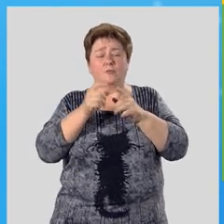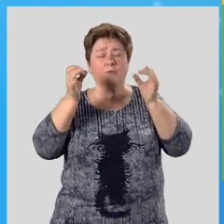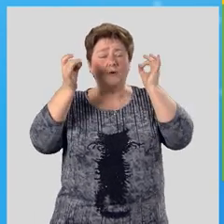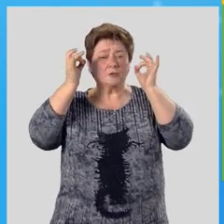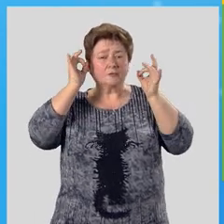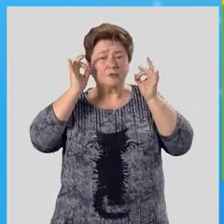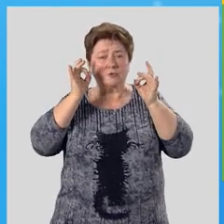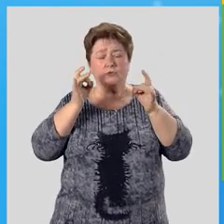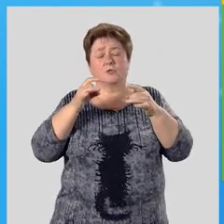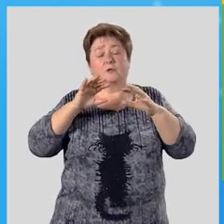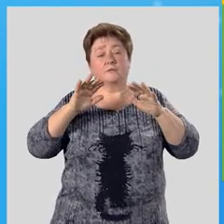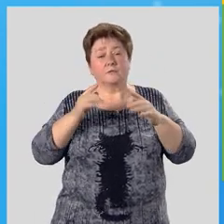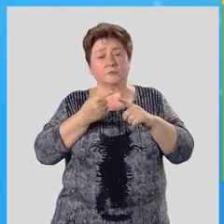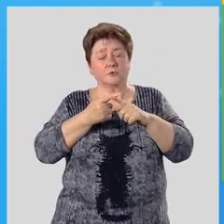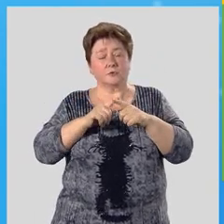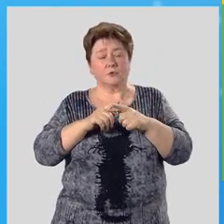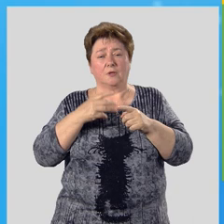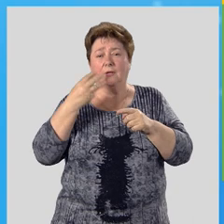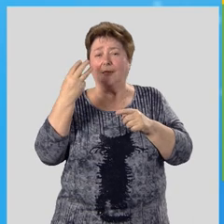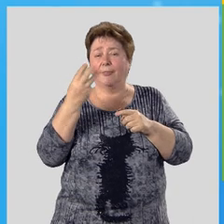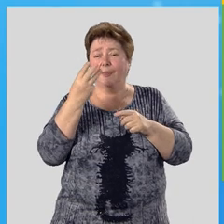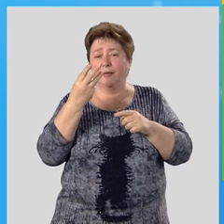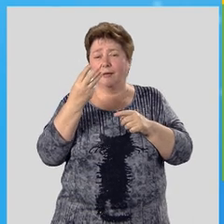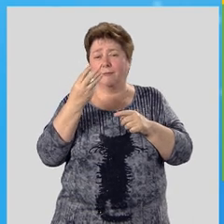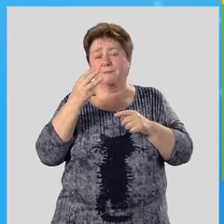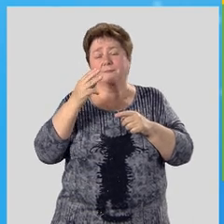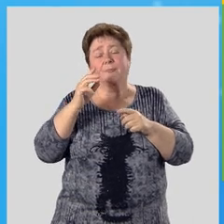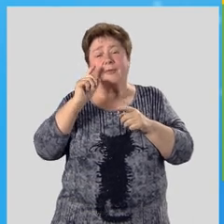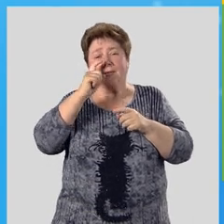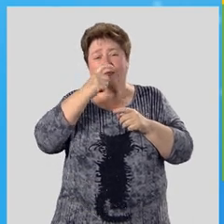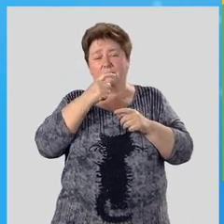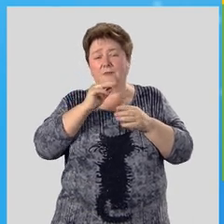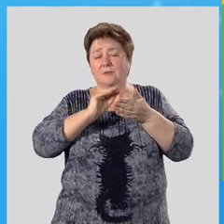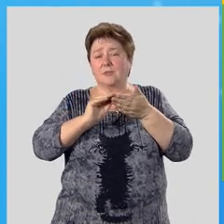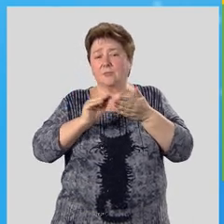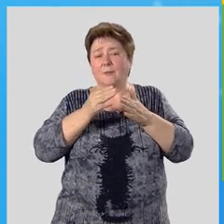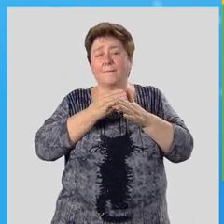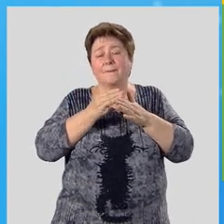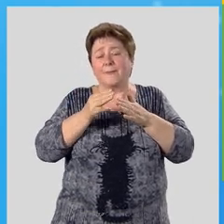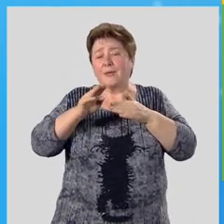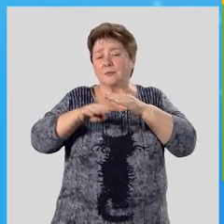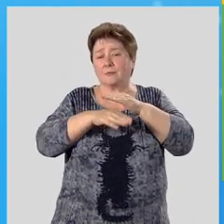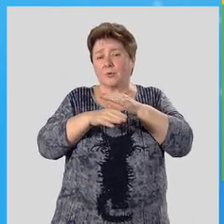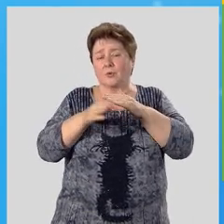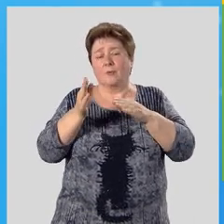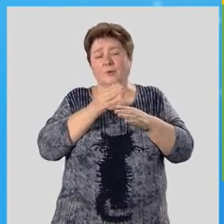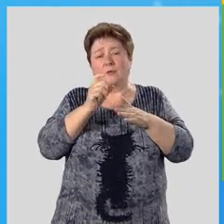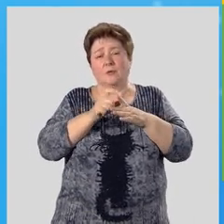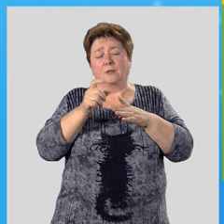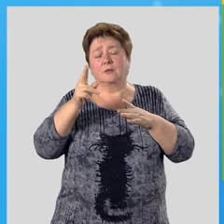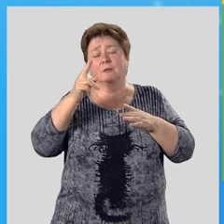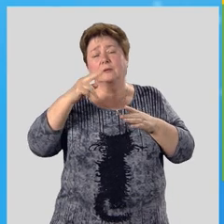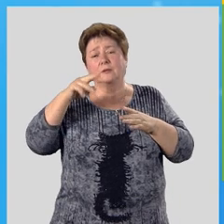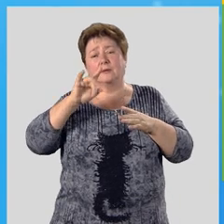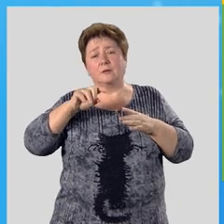звучат в нашем случае три аминокислоты. Запишем его без пропусков между словами. Дым